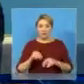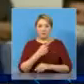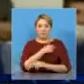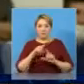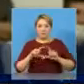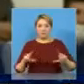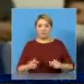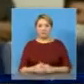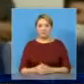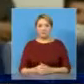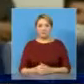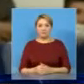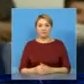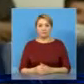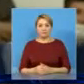амбулатории.